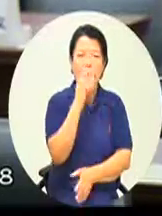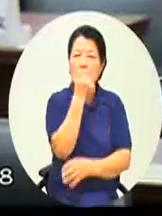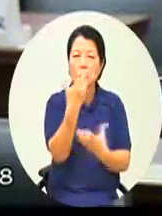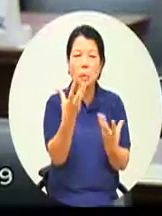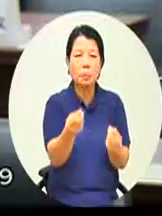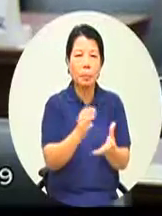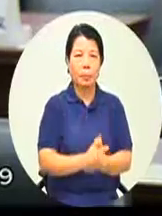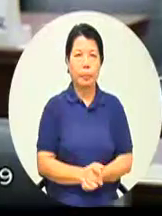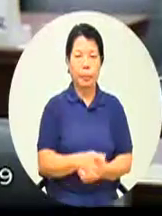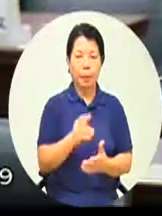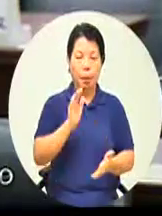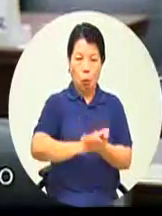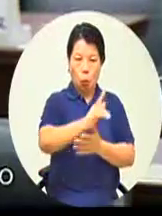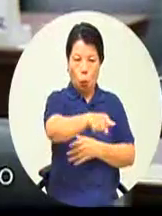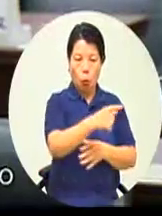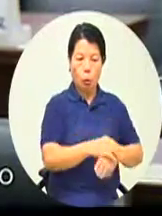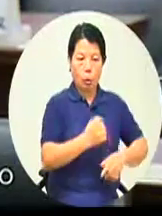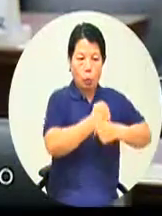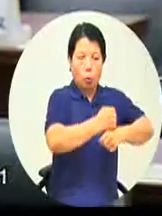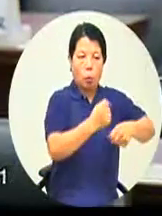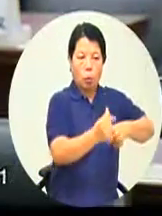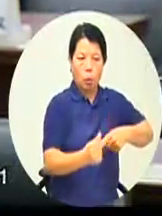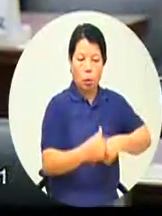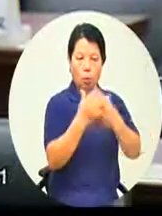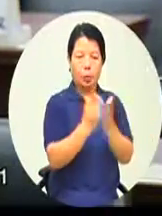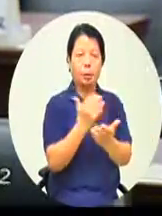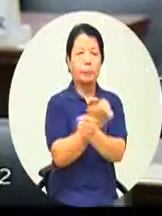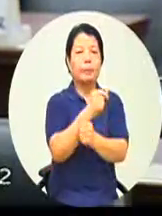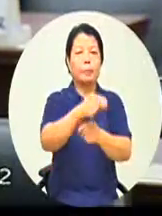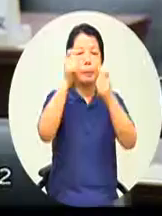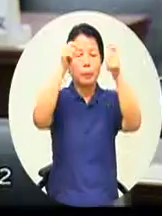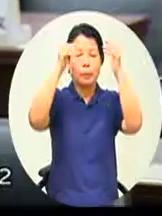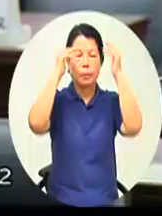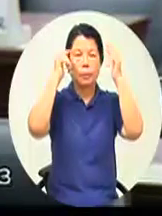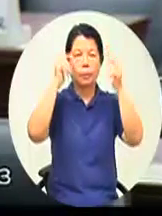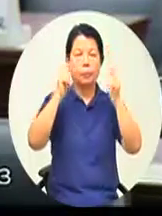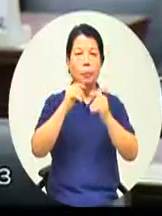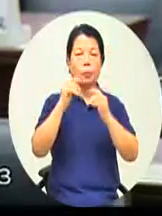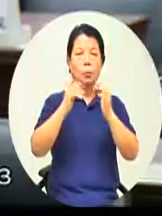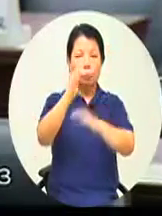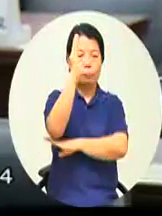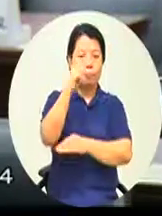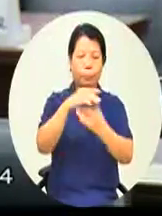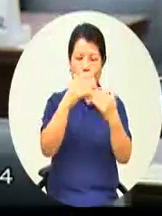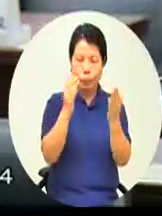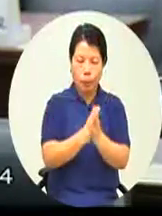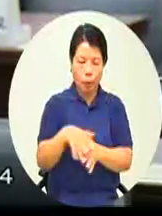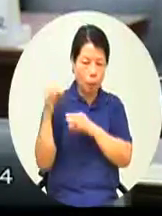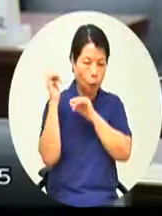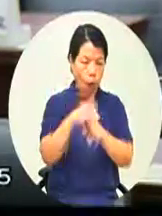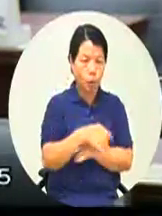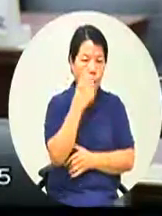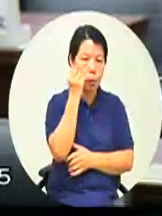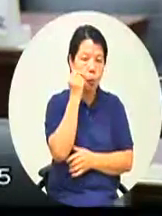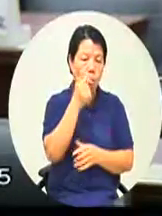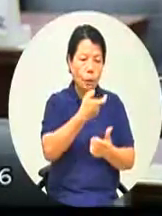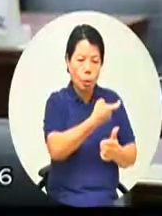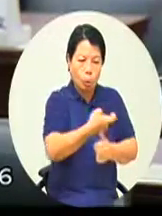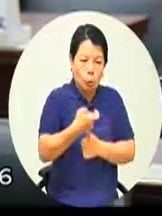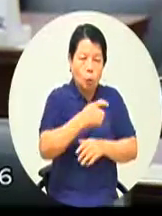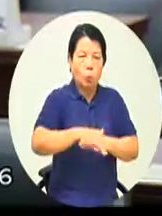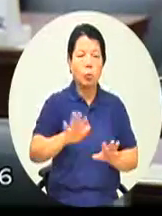将来当代替高雄要让人观光的所在，啊无较早过去来高雄真正有吸引力，即摆无人要